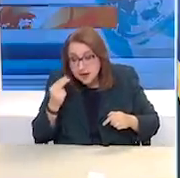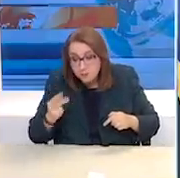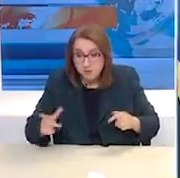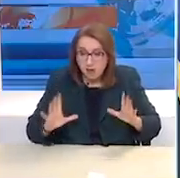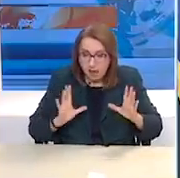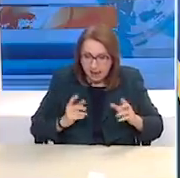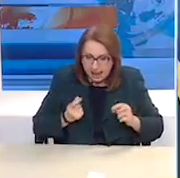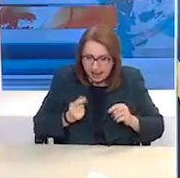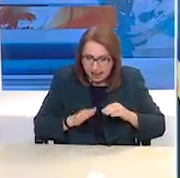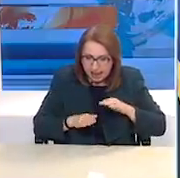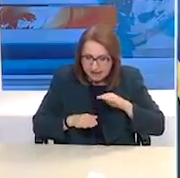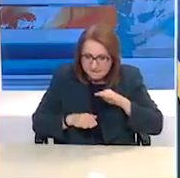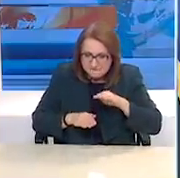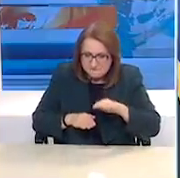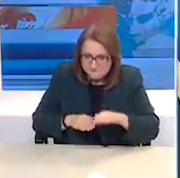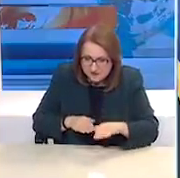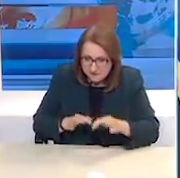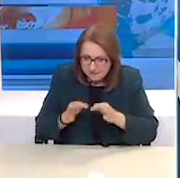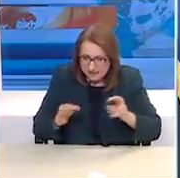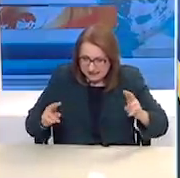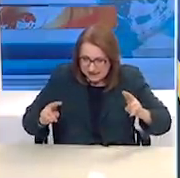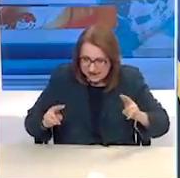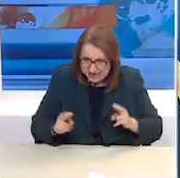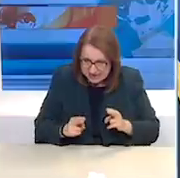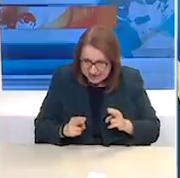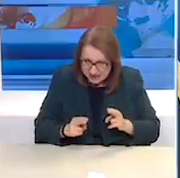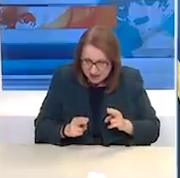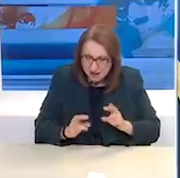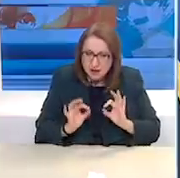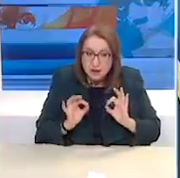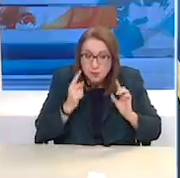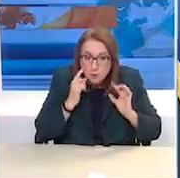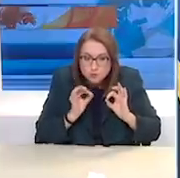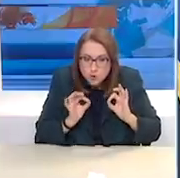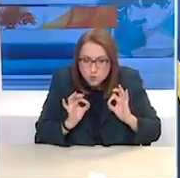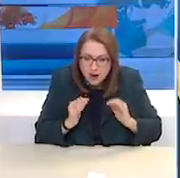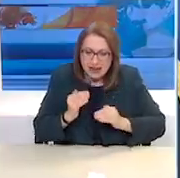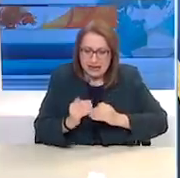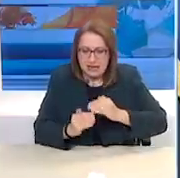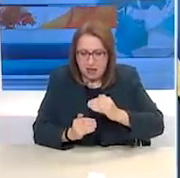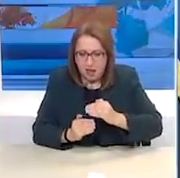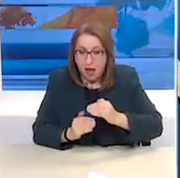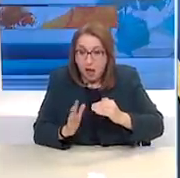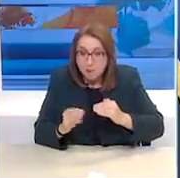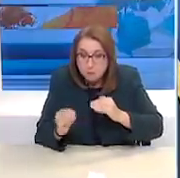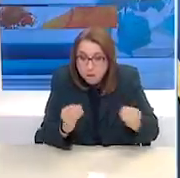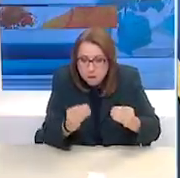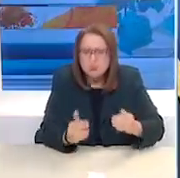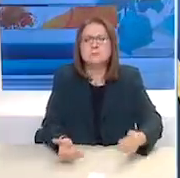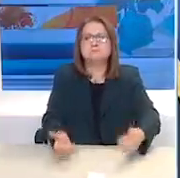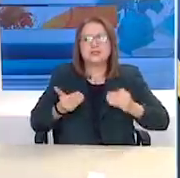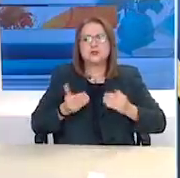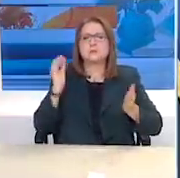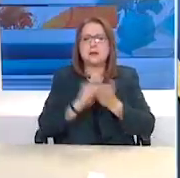μέτρα. Και αυτό θα δούμε να γίνεται με αυτό το νέο μέχρι να έχουμε ένα εμβόλιο. Και γιατί θα γίνεται αυτό? Για να προστατεύεις το σύστημα υγείας και να χτίσεις σιγά σιγά